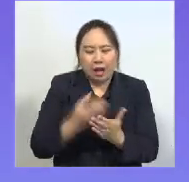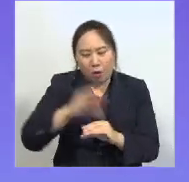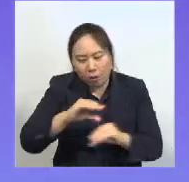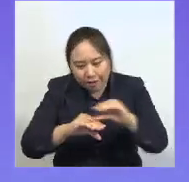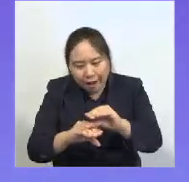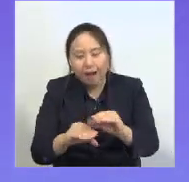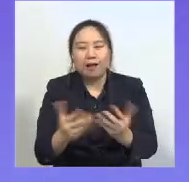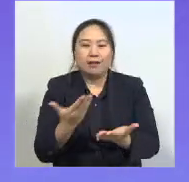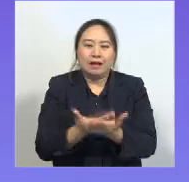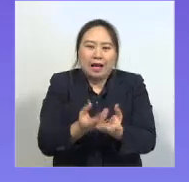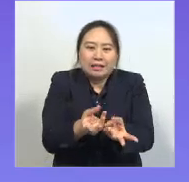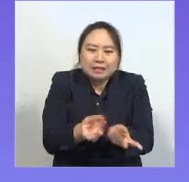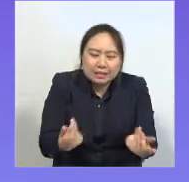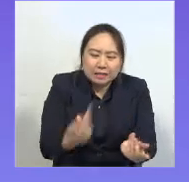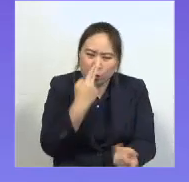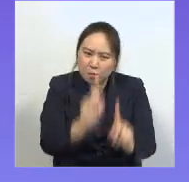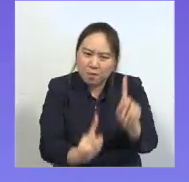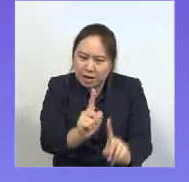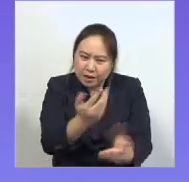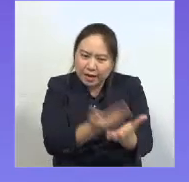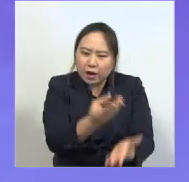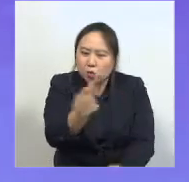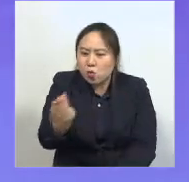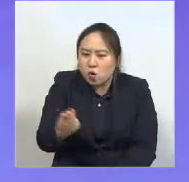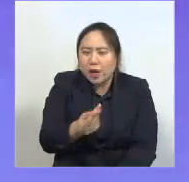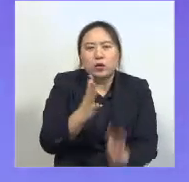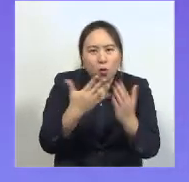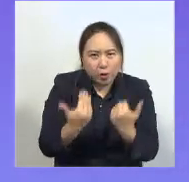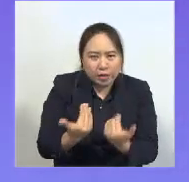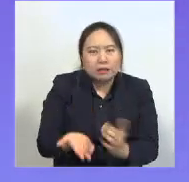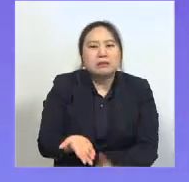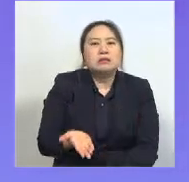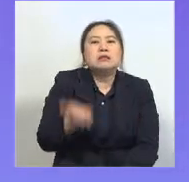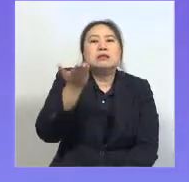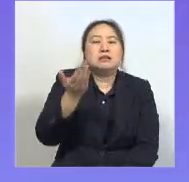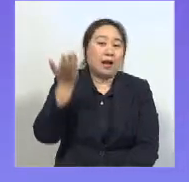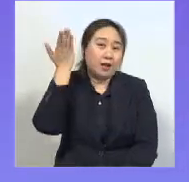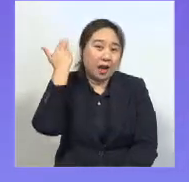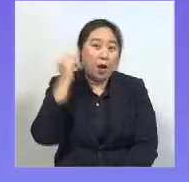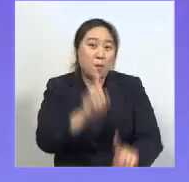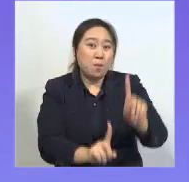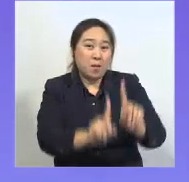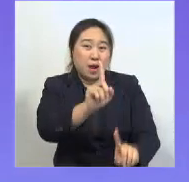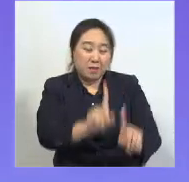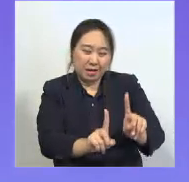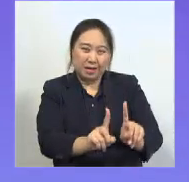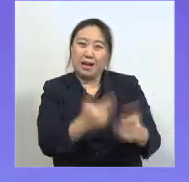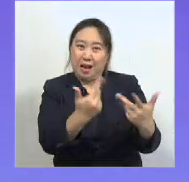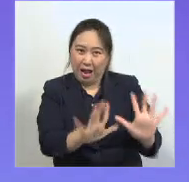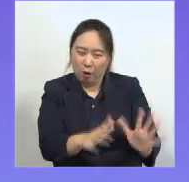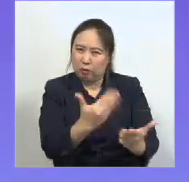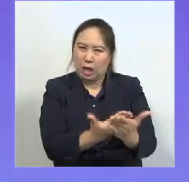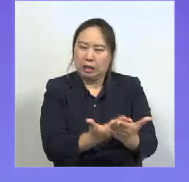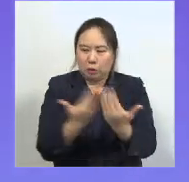รือว่าค่าพื้นที่การประเมินพื้นที่ต่างๆเนี่ยที่ปรับตัวสูงขึ้นดังนั้นราคาเดิมที่เคยประเมินไว้เนี่ยใช้ไม่ได้แล้วค